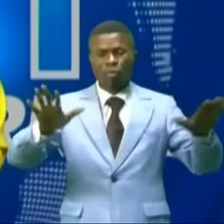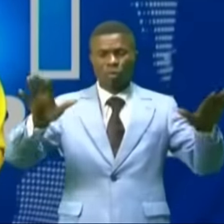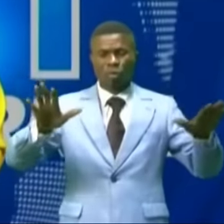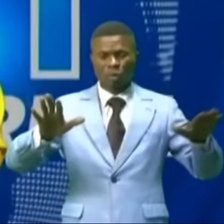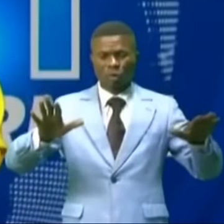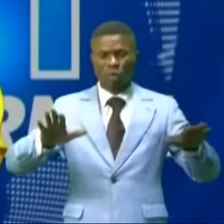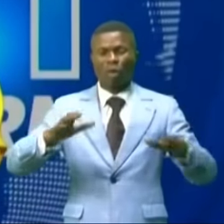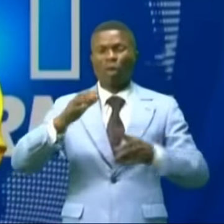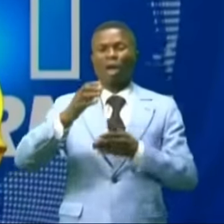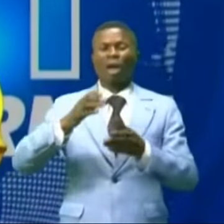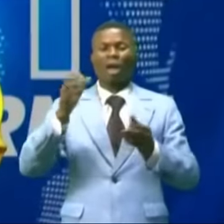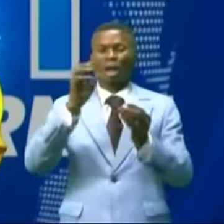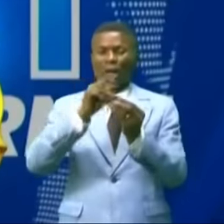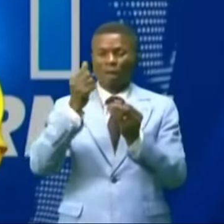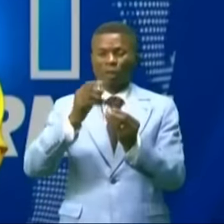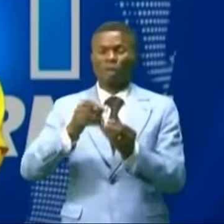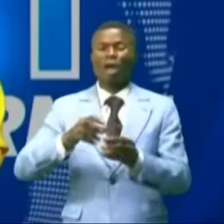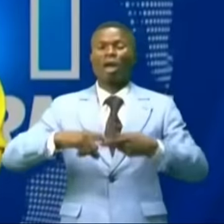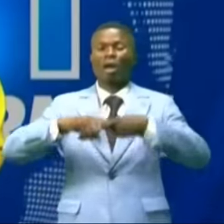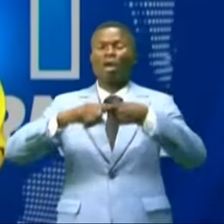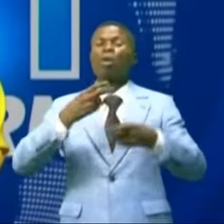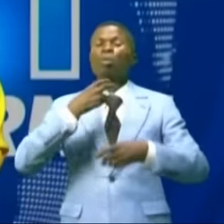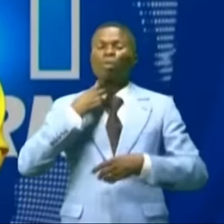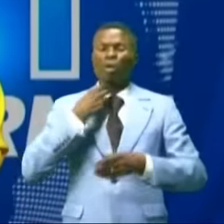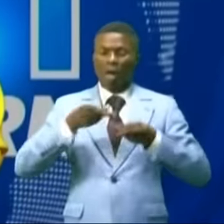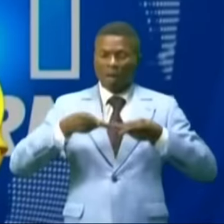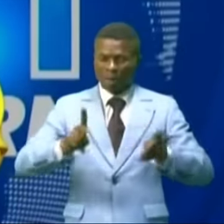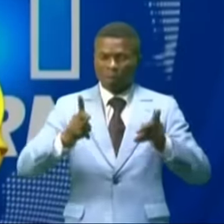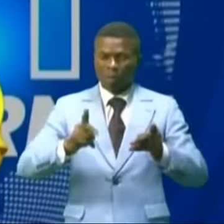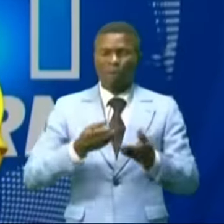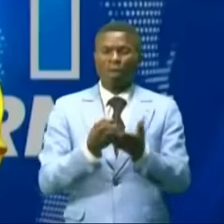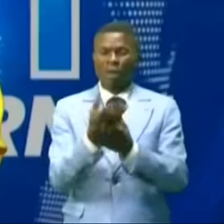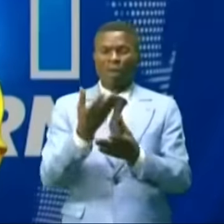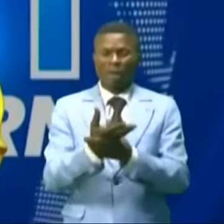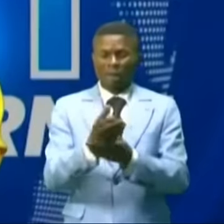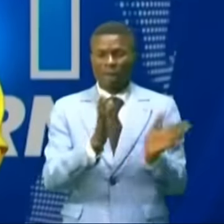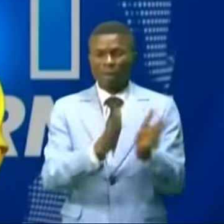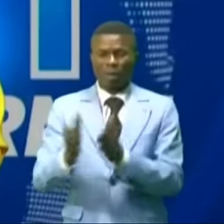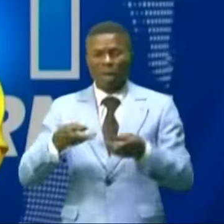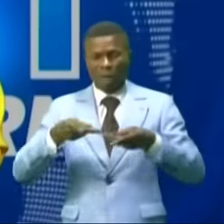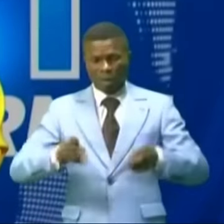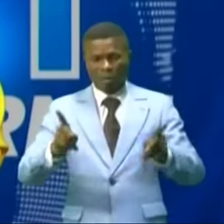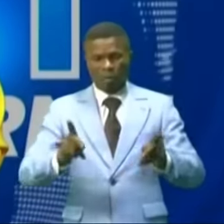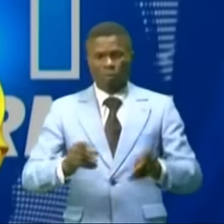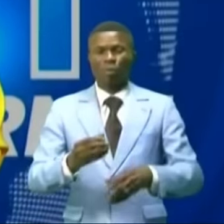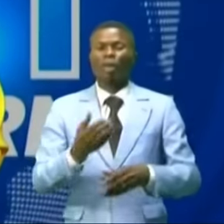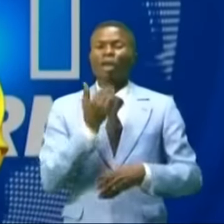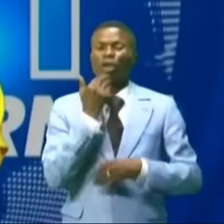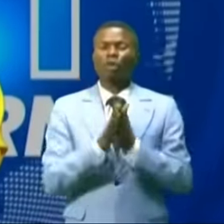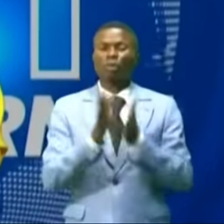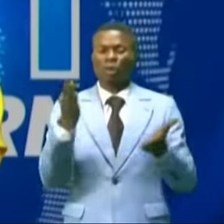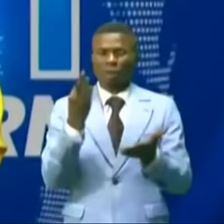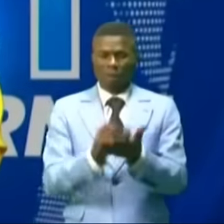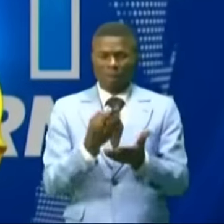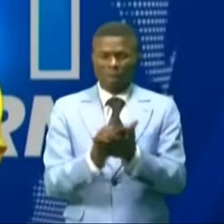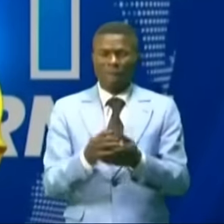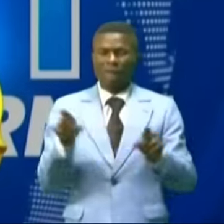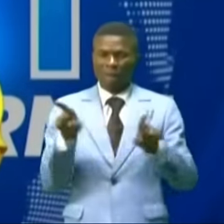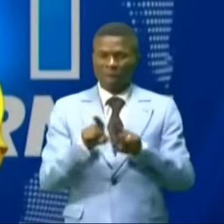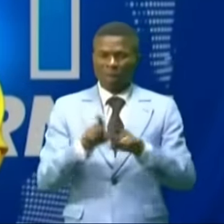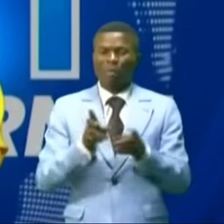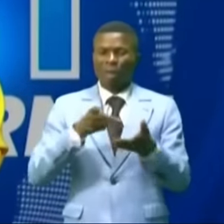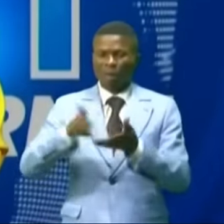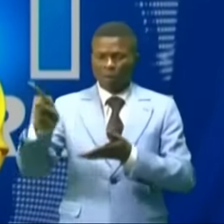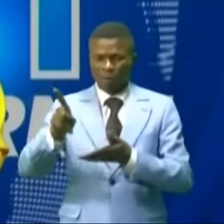des comptes bloqués seront autorisés pour les dépenses visées et autorisées par l'IGF, relatives notamment au